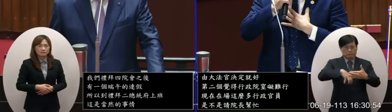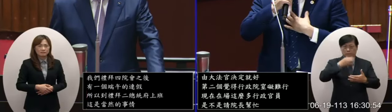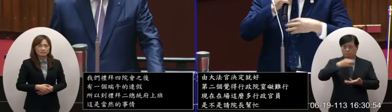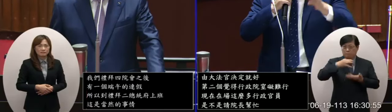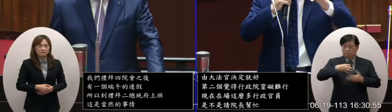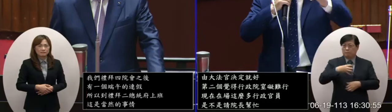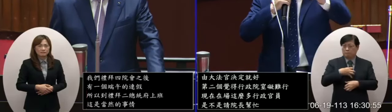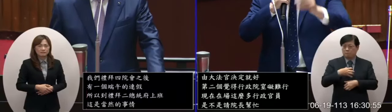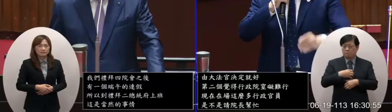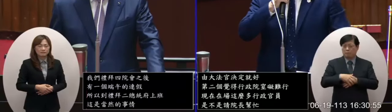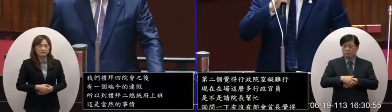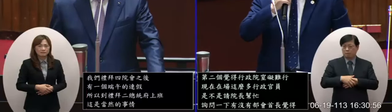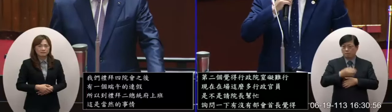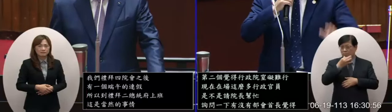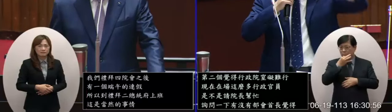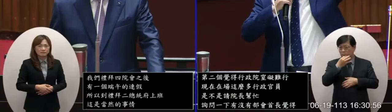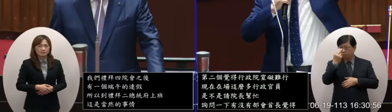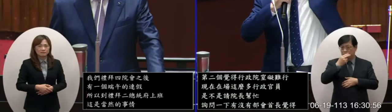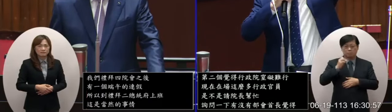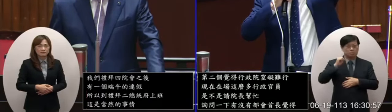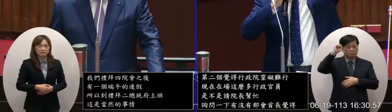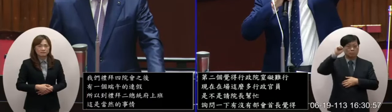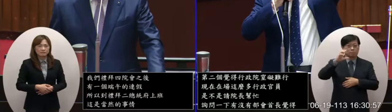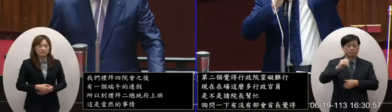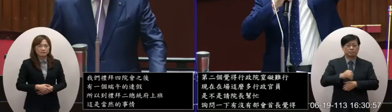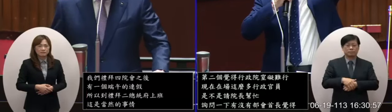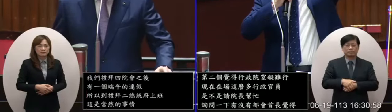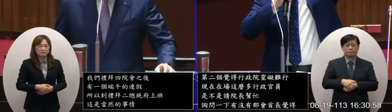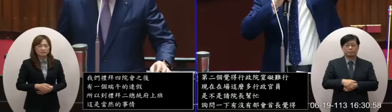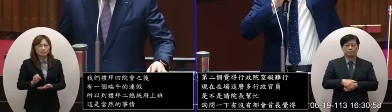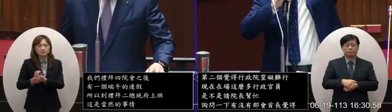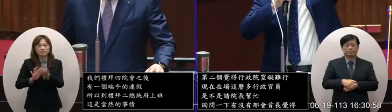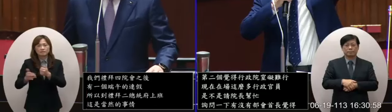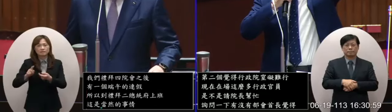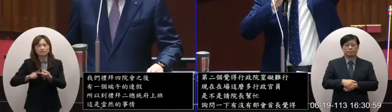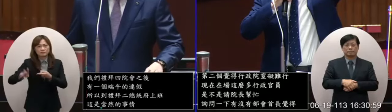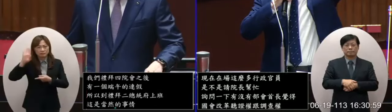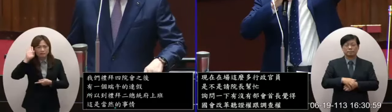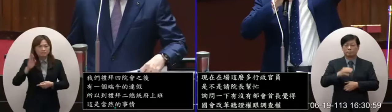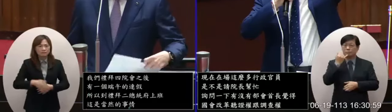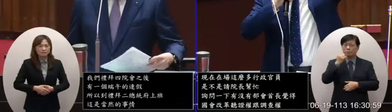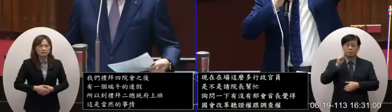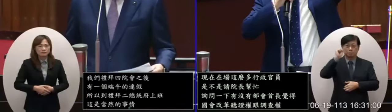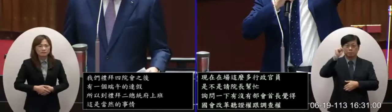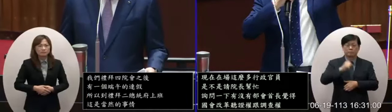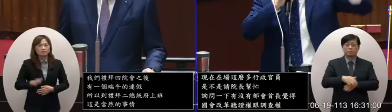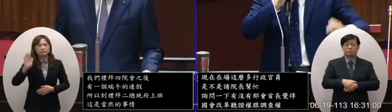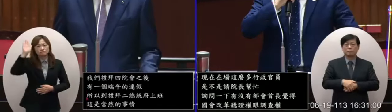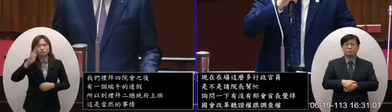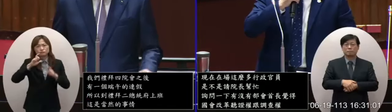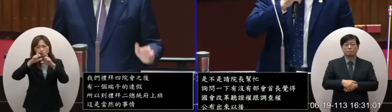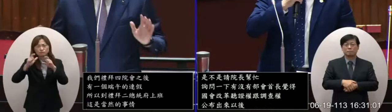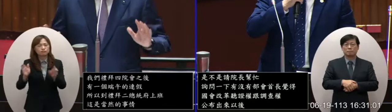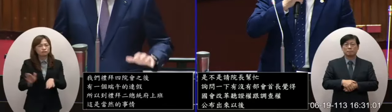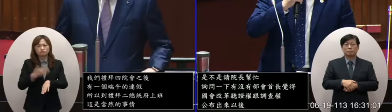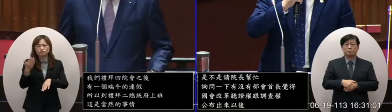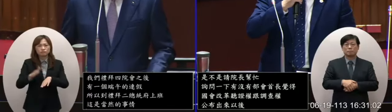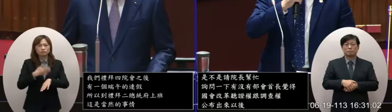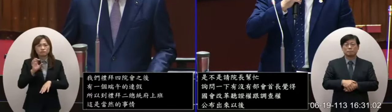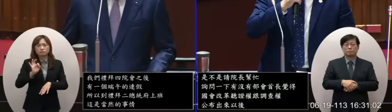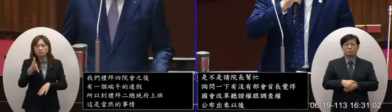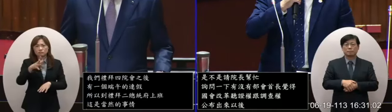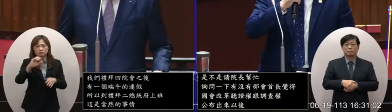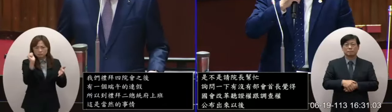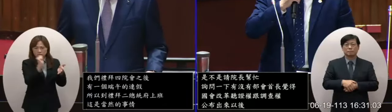担心、害怕，或是有疑虑、有风险的，可不可以举个手？ 报告委员，对不起，我们余力 有没有举个手？ 不用举手来回答问题，这样留不下记